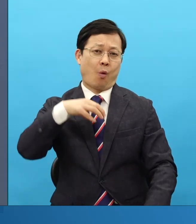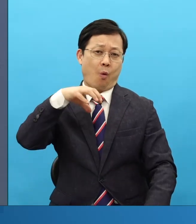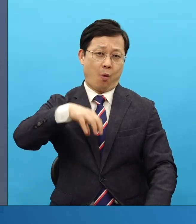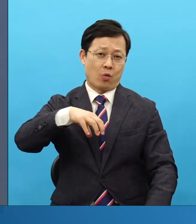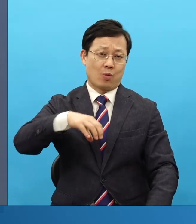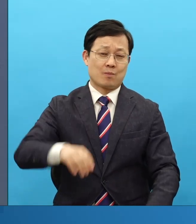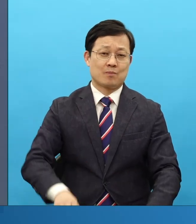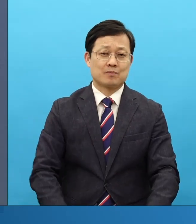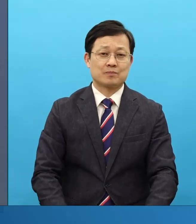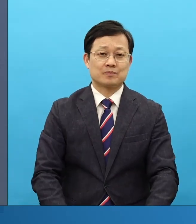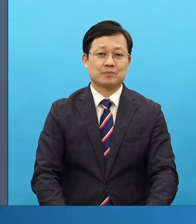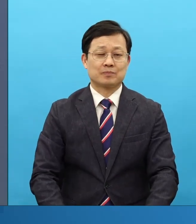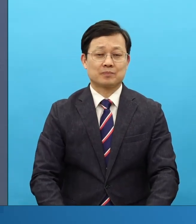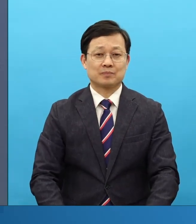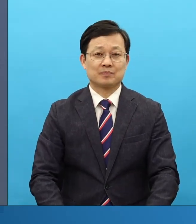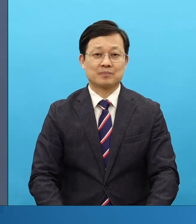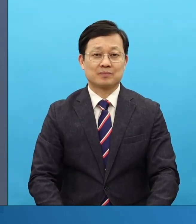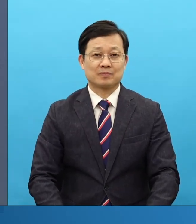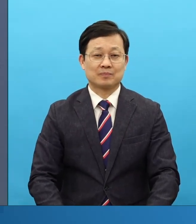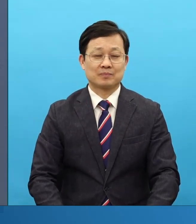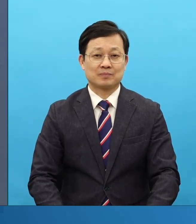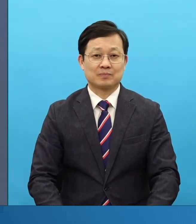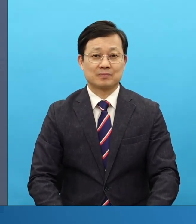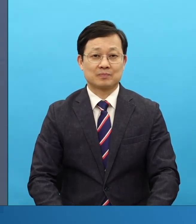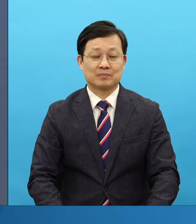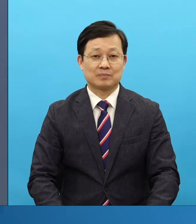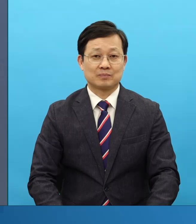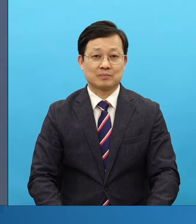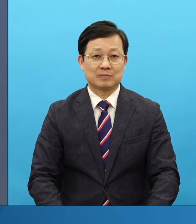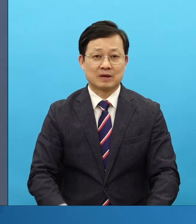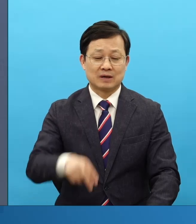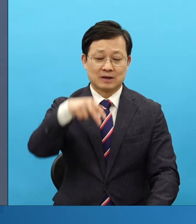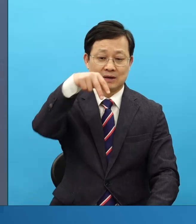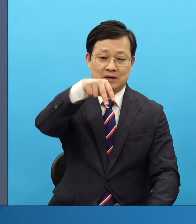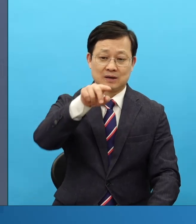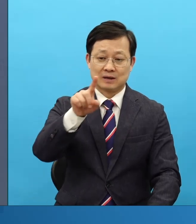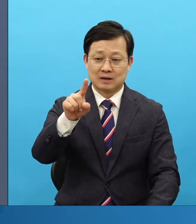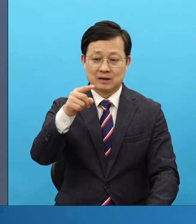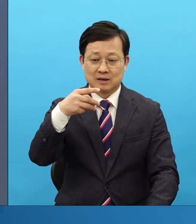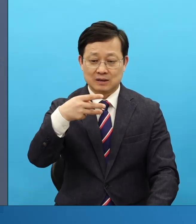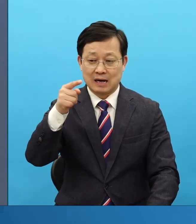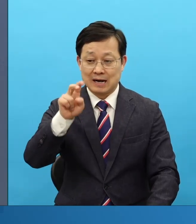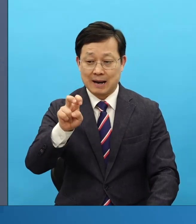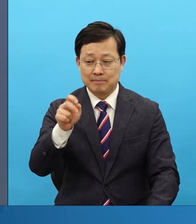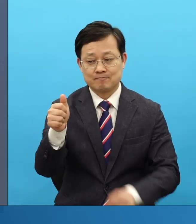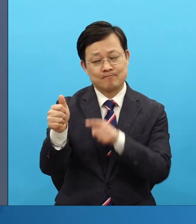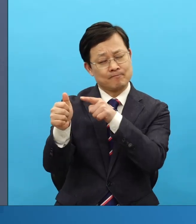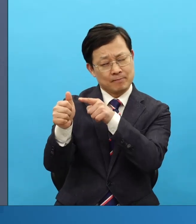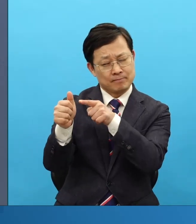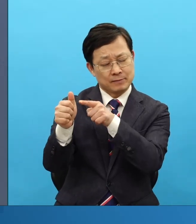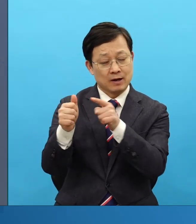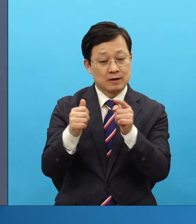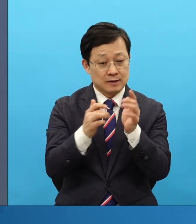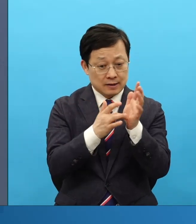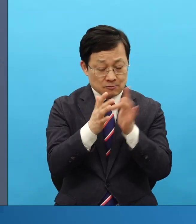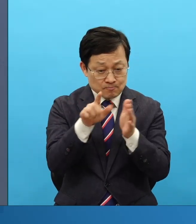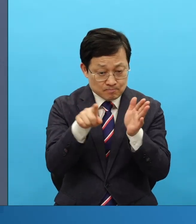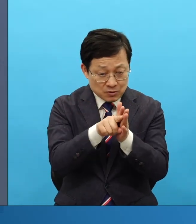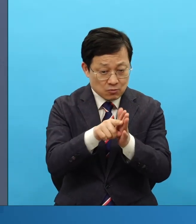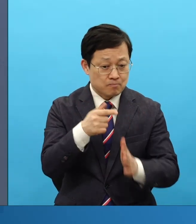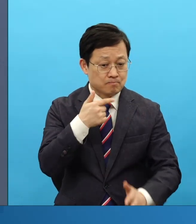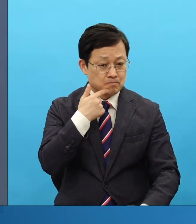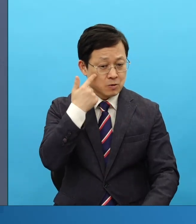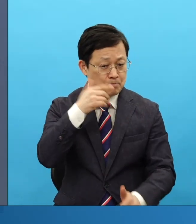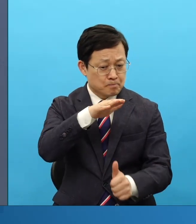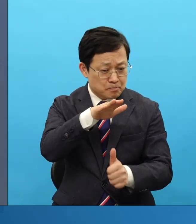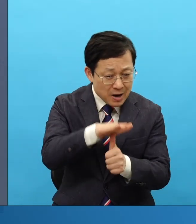they'll imprison you. They can even kill you. 이제 뭐 살람 이 사람이 와서 복음 받고 목사 돼서 그것을 사역하고 있습니다. But there's an individual